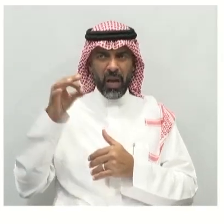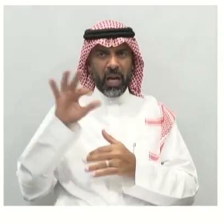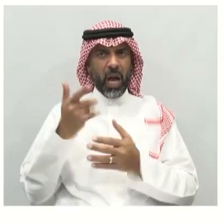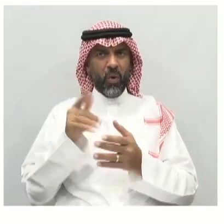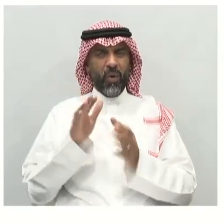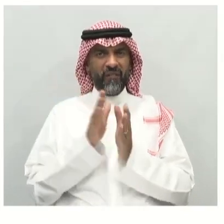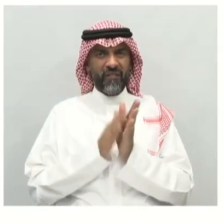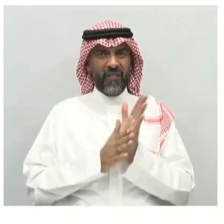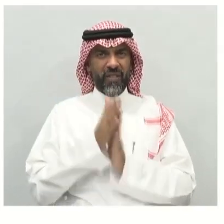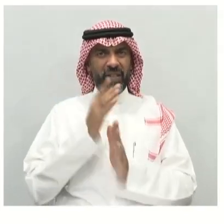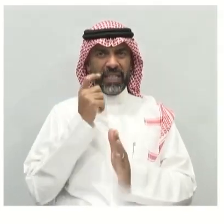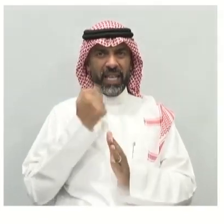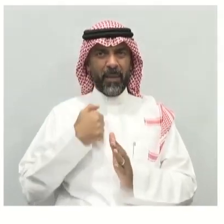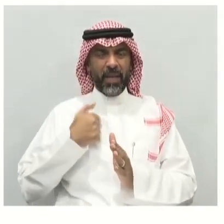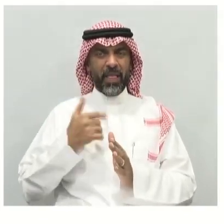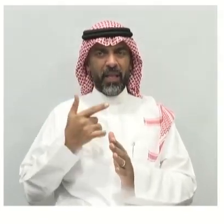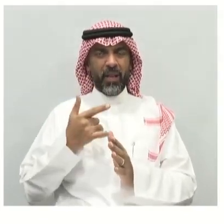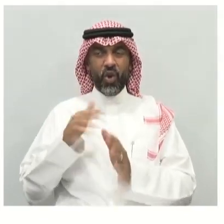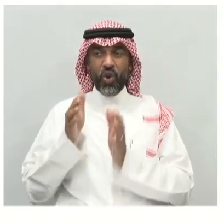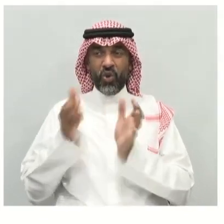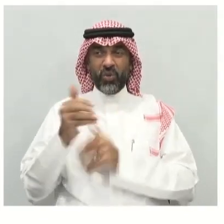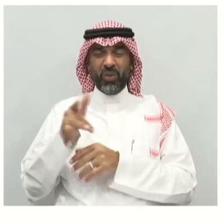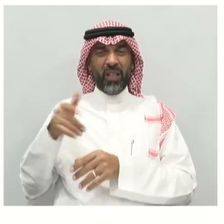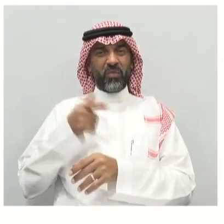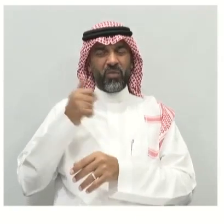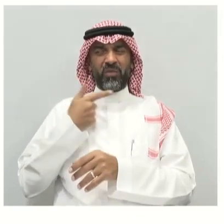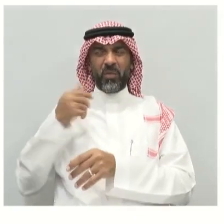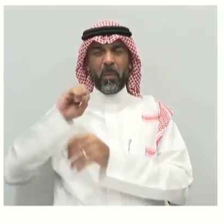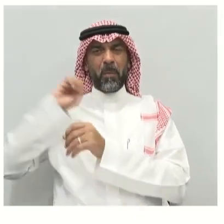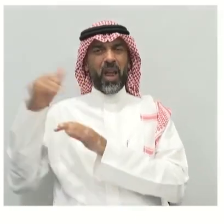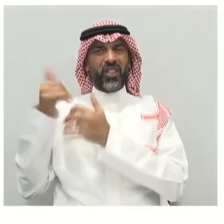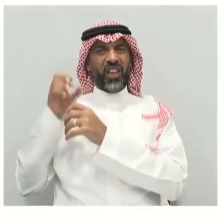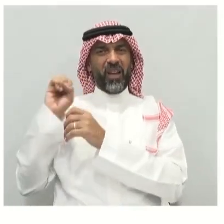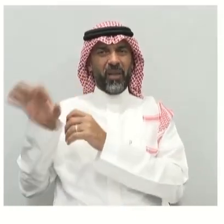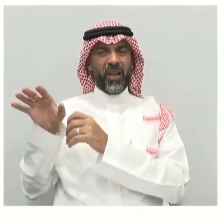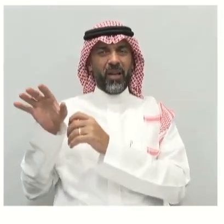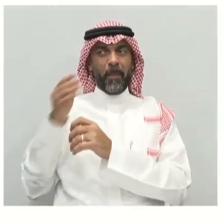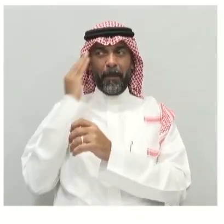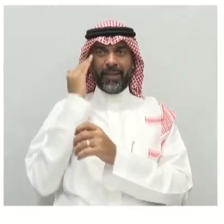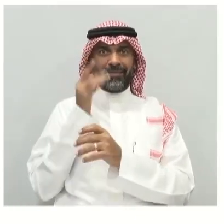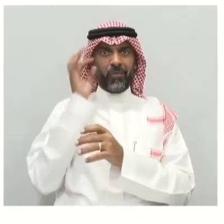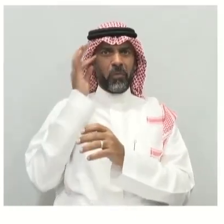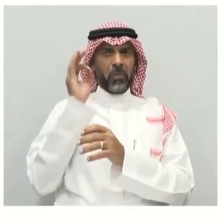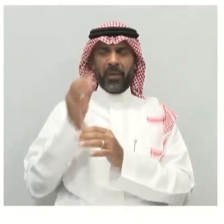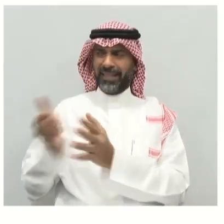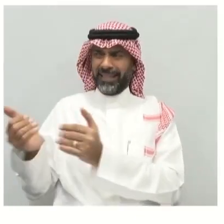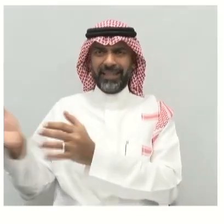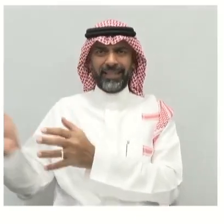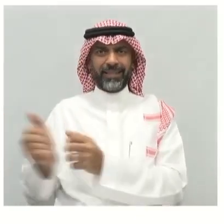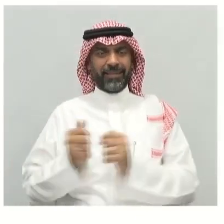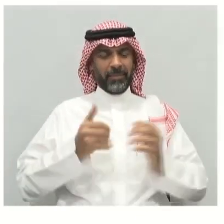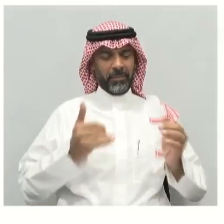فلين الكرتون هذا وين كانوا يحطونه تزين كانوا يرمونه الله يكرمكم في النفايات